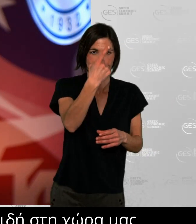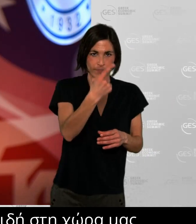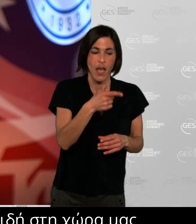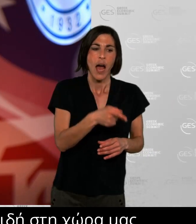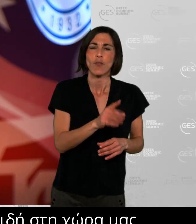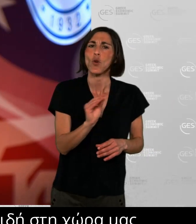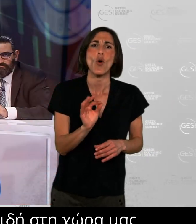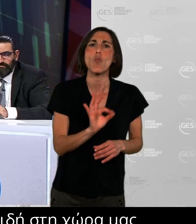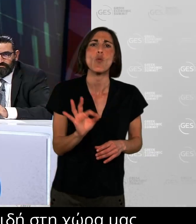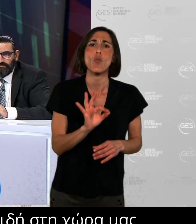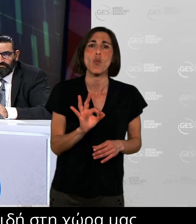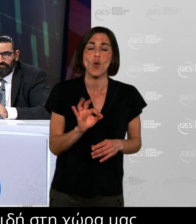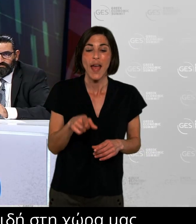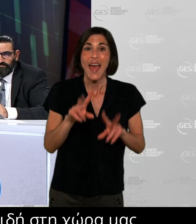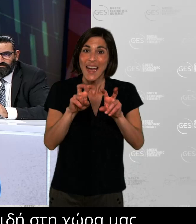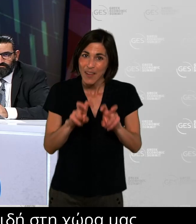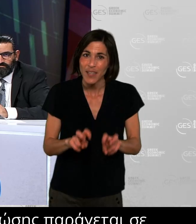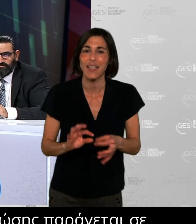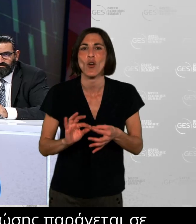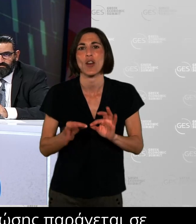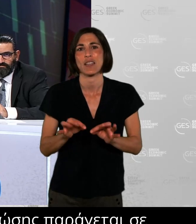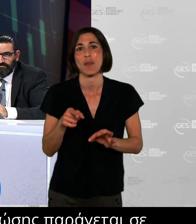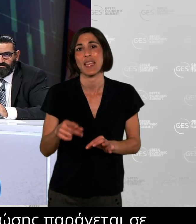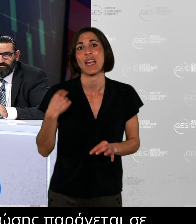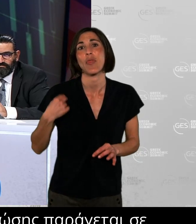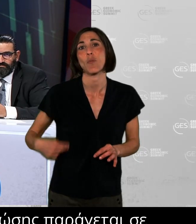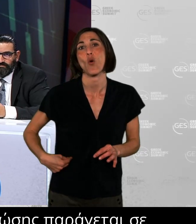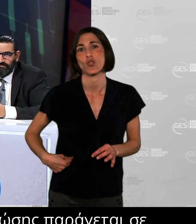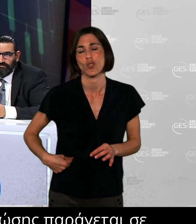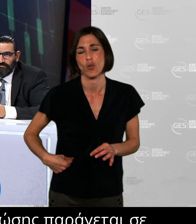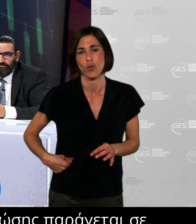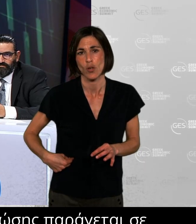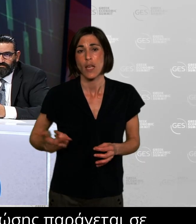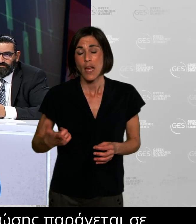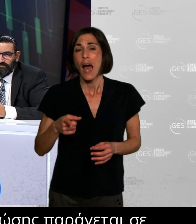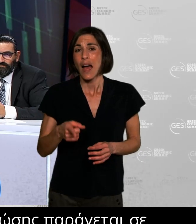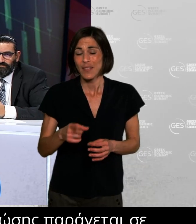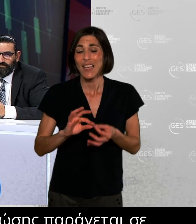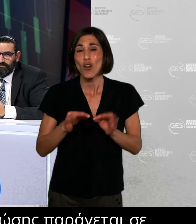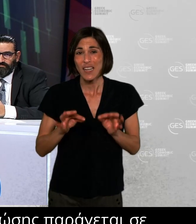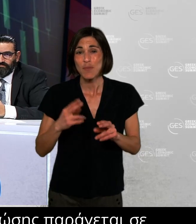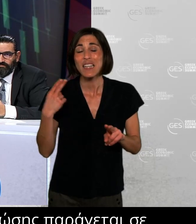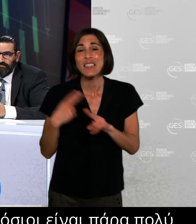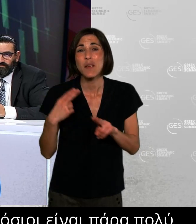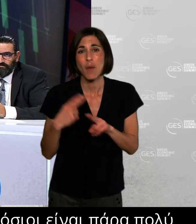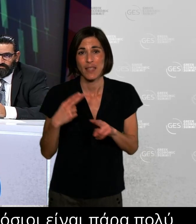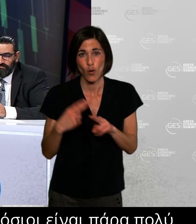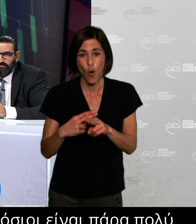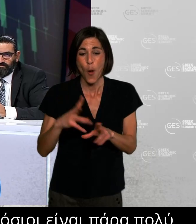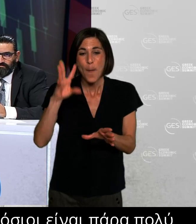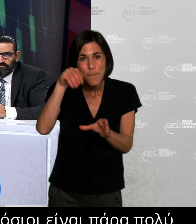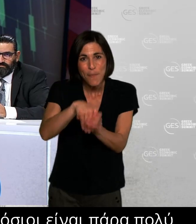ερευνητικούς οργανισμούς, οι οποίοι είναι δημόσιοι, είναι πάρα πολύ σημαντικό αυτοί οι οργανισμοί να ενσωματώσουν στη λειτουργία